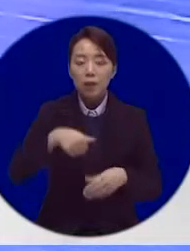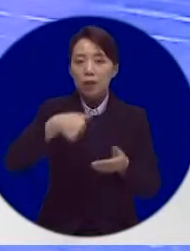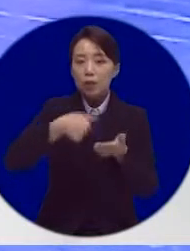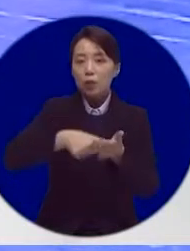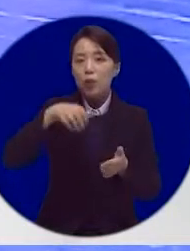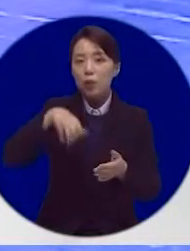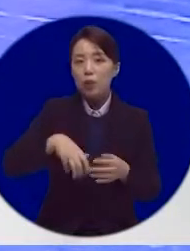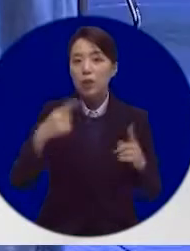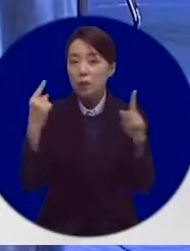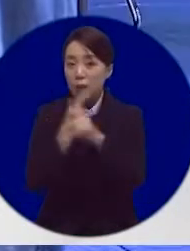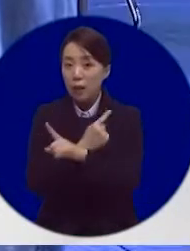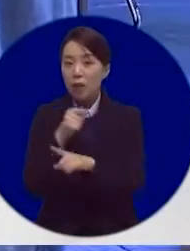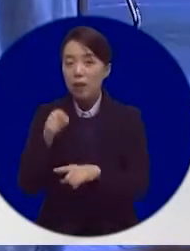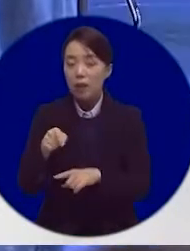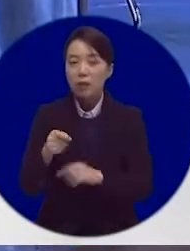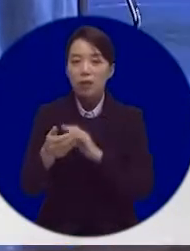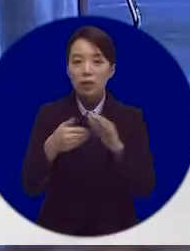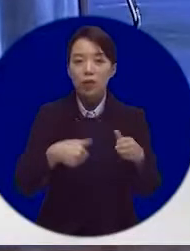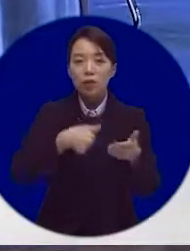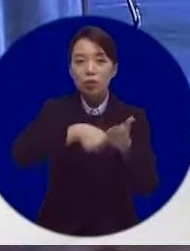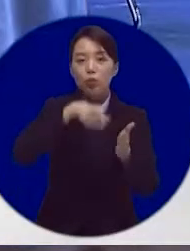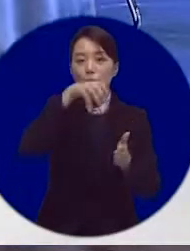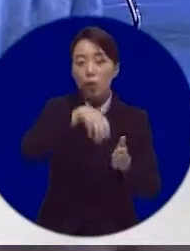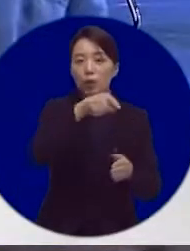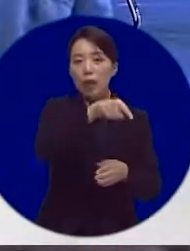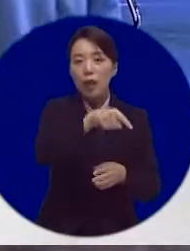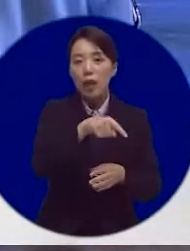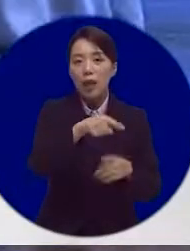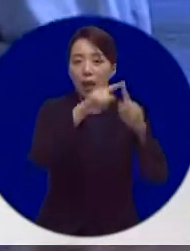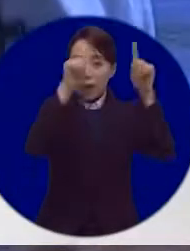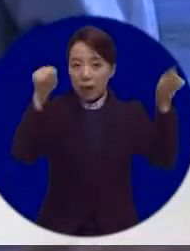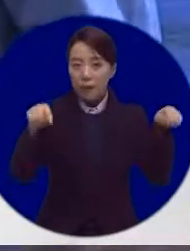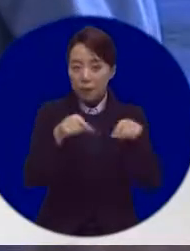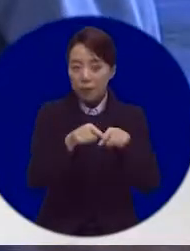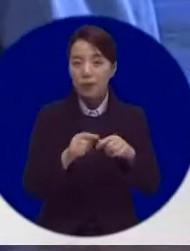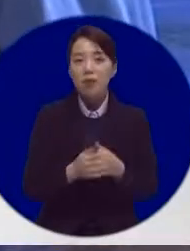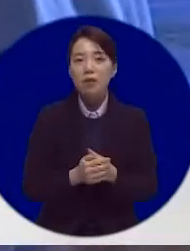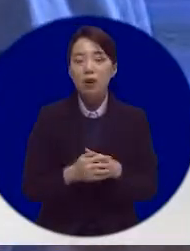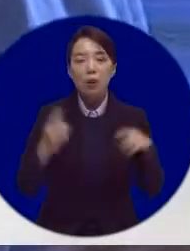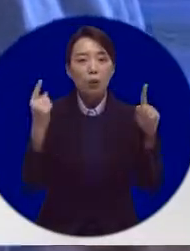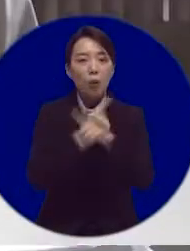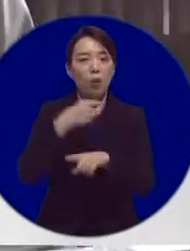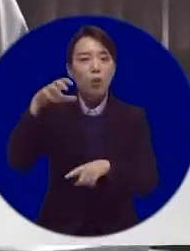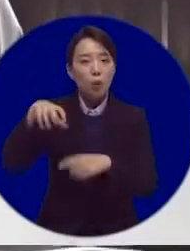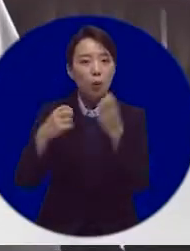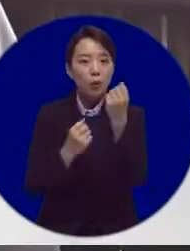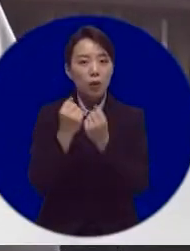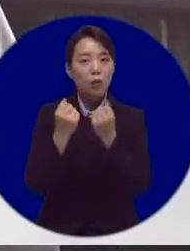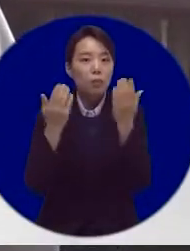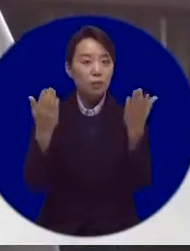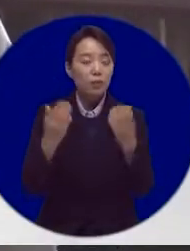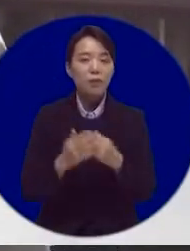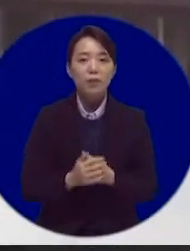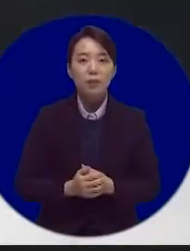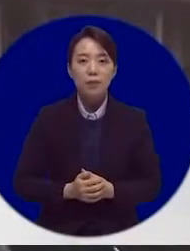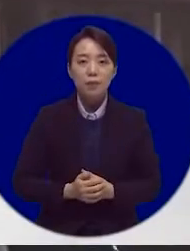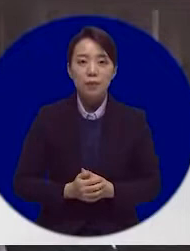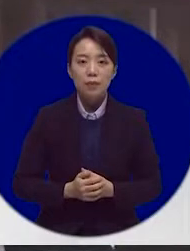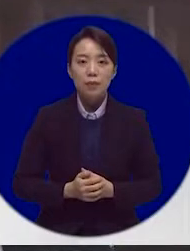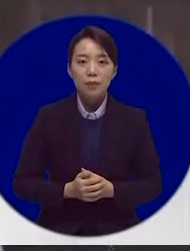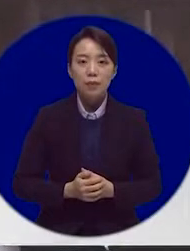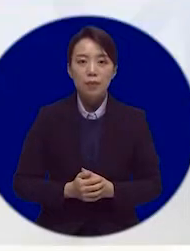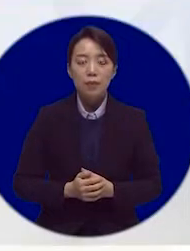투표소가 변경된 경우 종전 투표소 입구 등에 안내 현수막을 게시해 변경된 투표소 위치를 적극 안내할